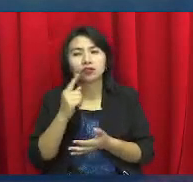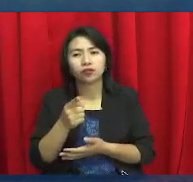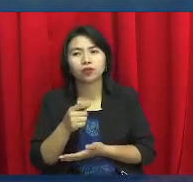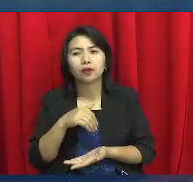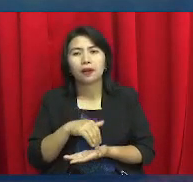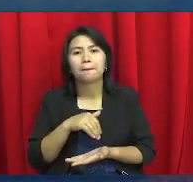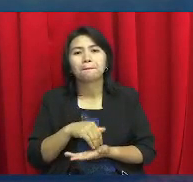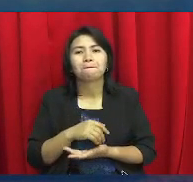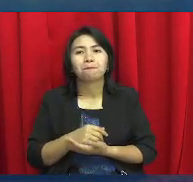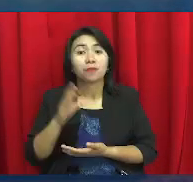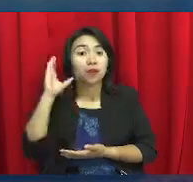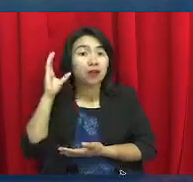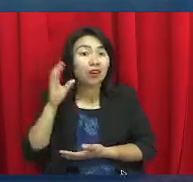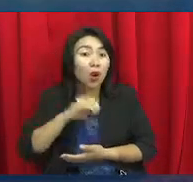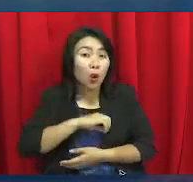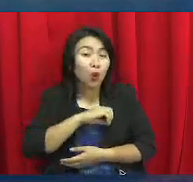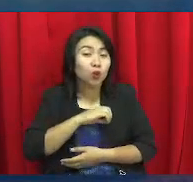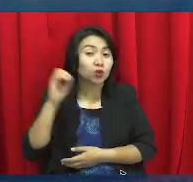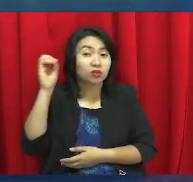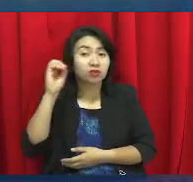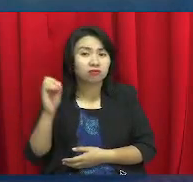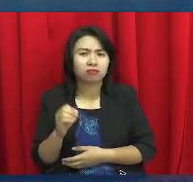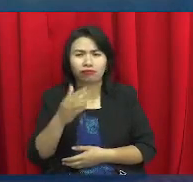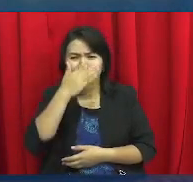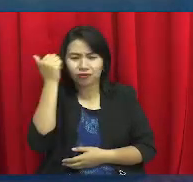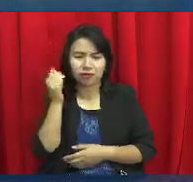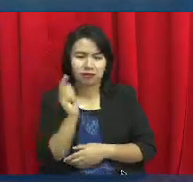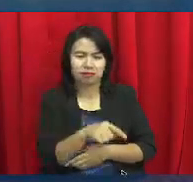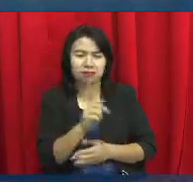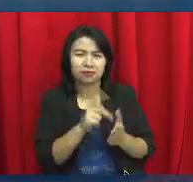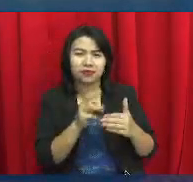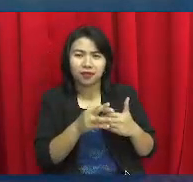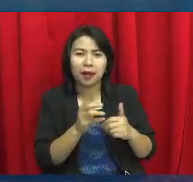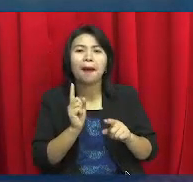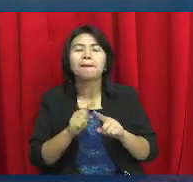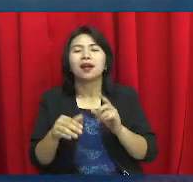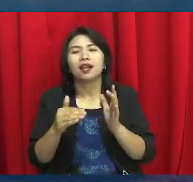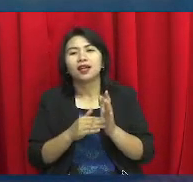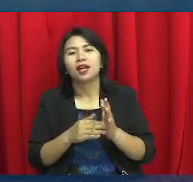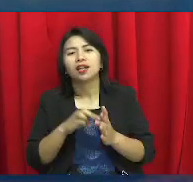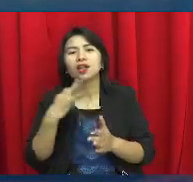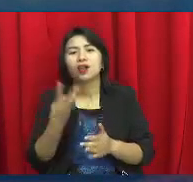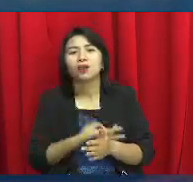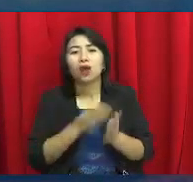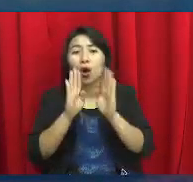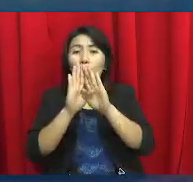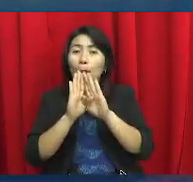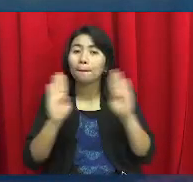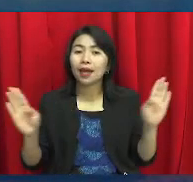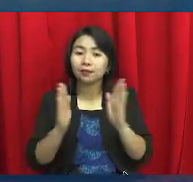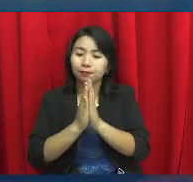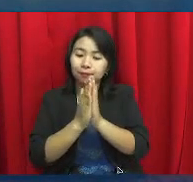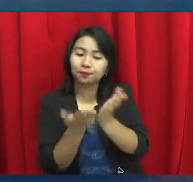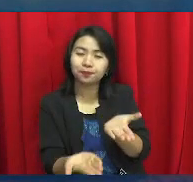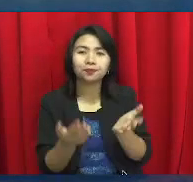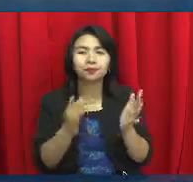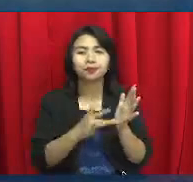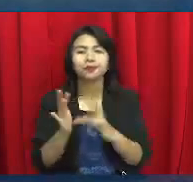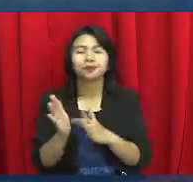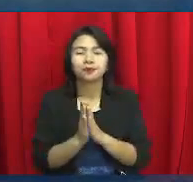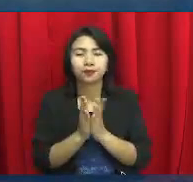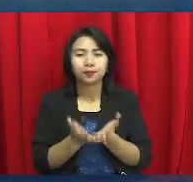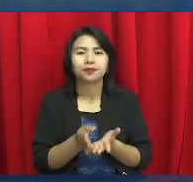yeah. Magkalimunatan na po tayo sa programa po na ito. Pero as long as na nakabukas ang salita ng Diyos mga kapatid sa biyaya ng